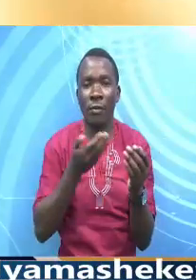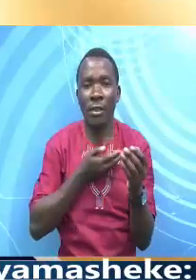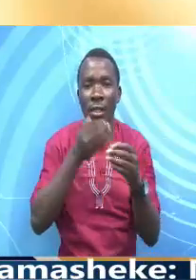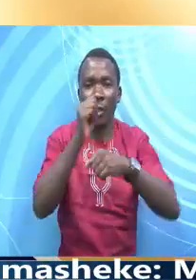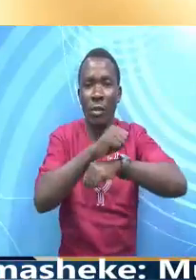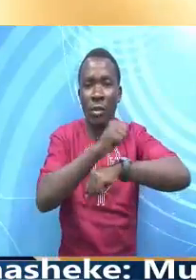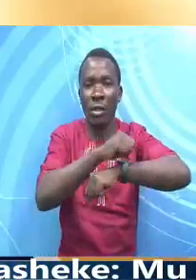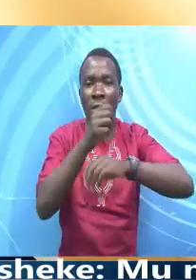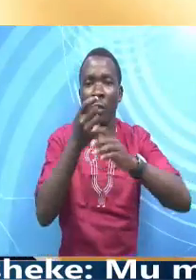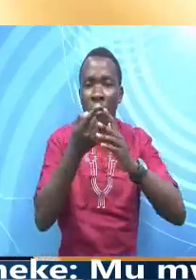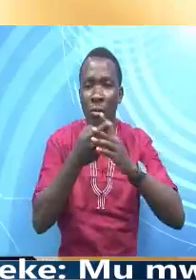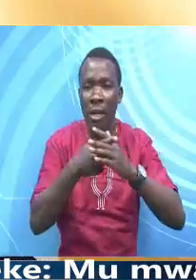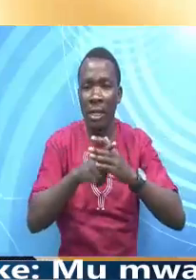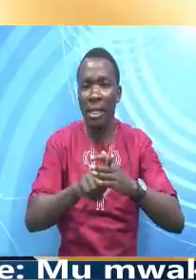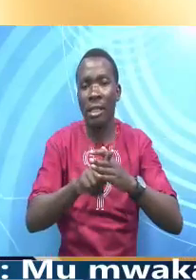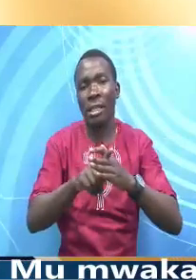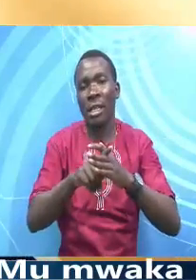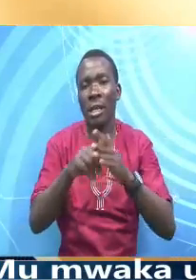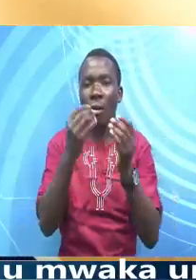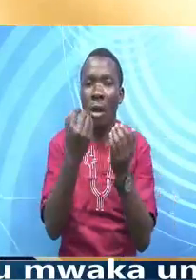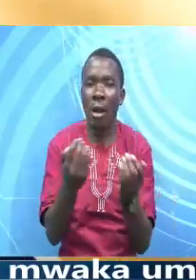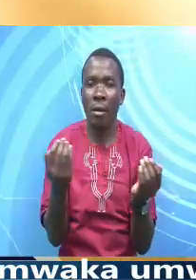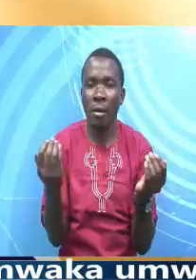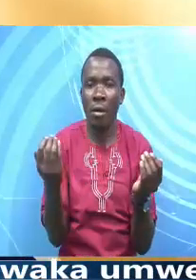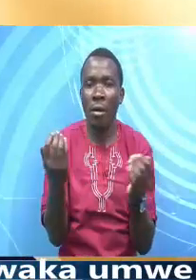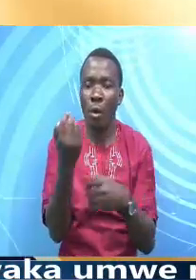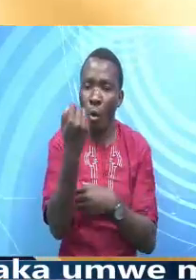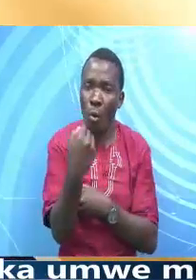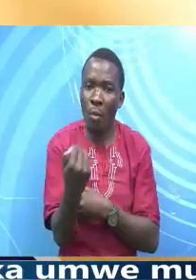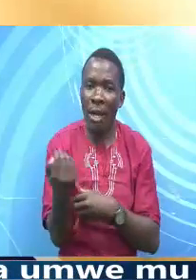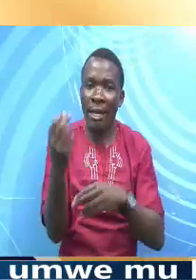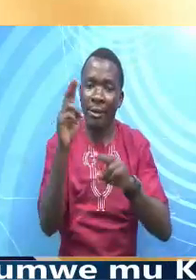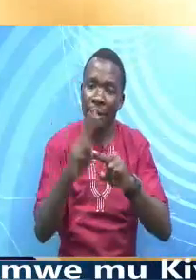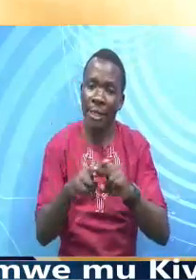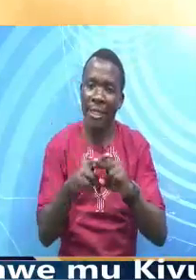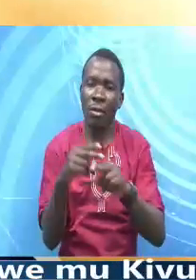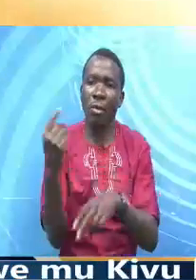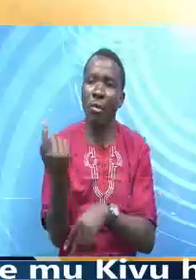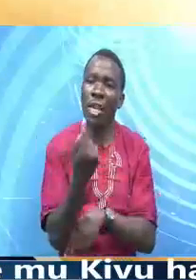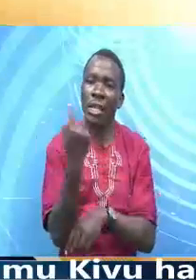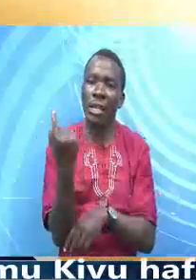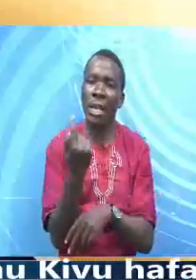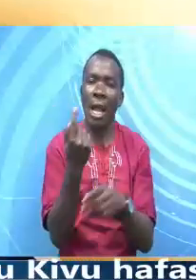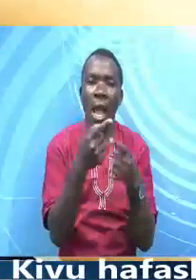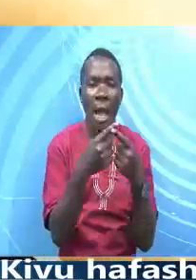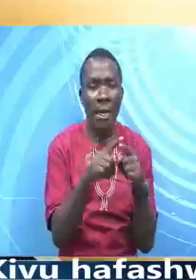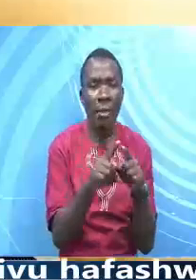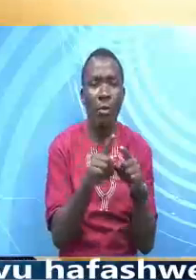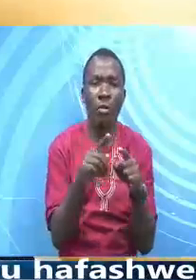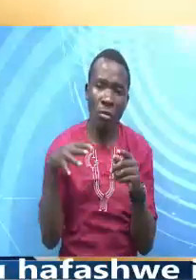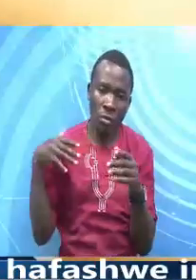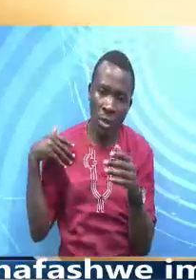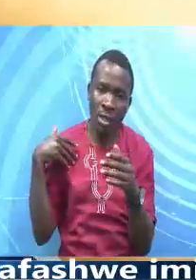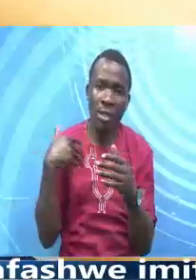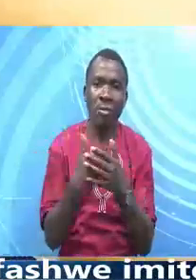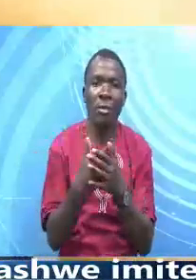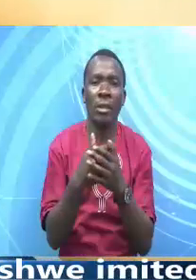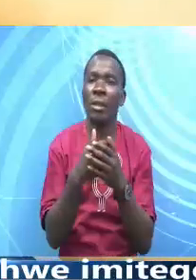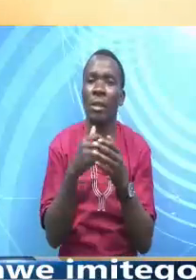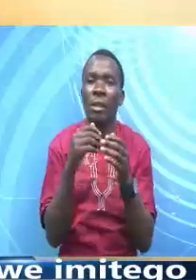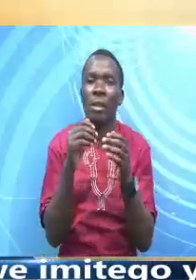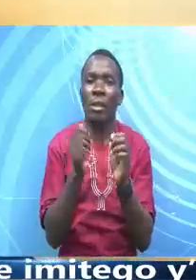bifuza yuko abana ba umwana yakwicara ku ntebe ari wenyine ariko kugeza ubu ntabwo biradushobokera